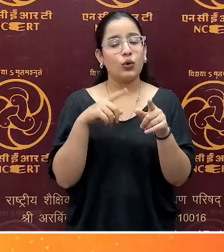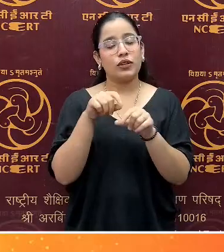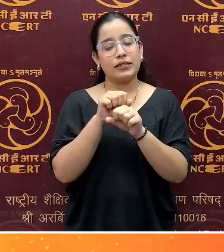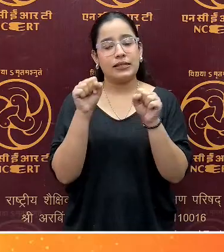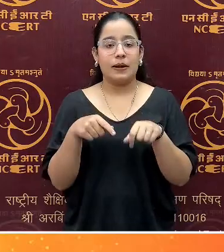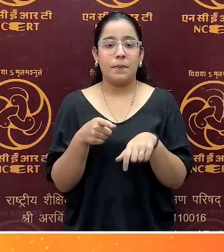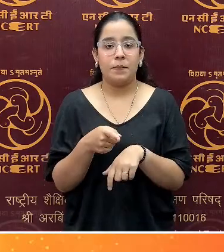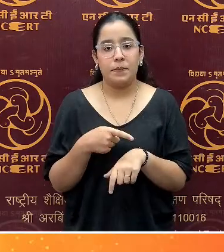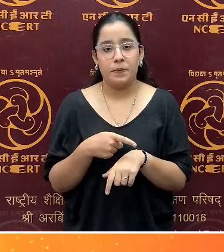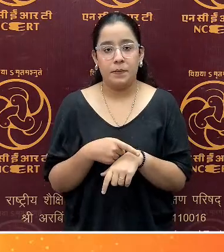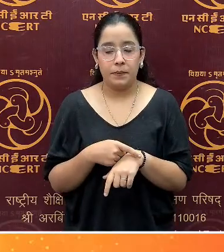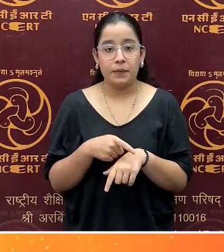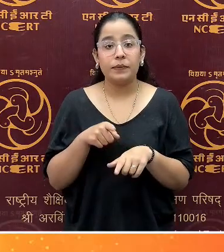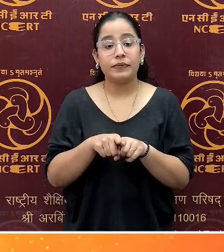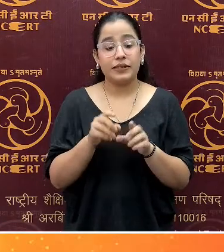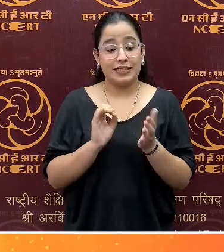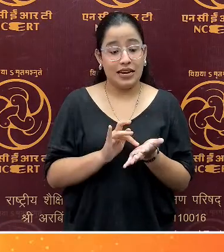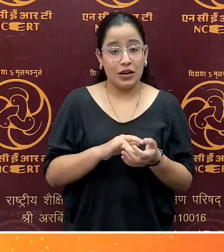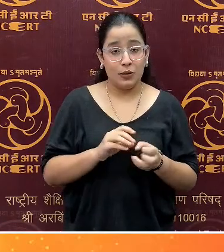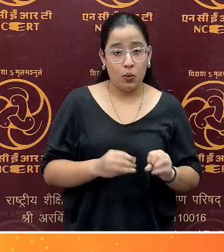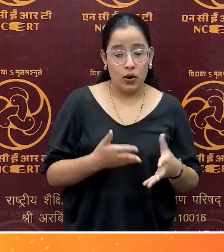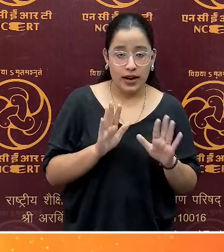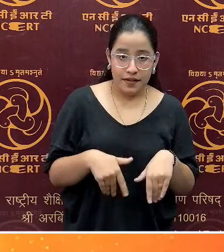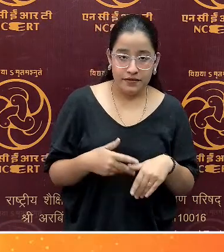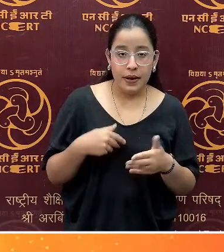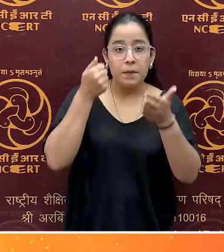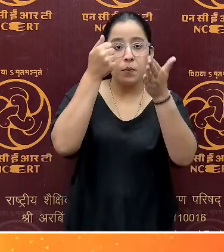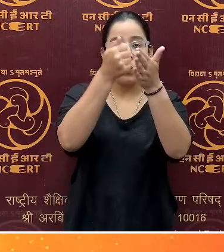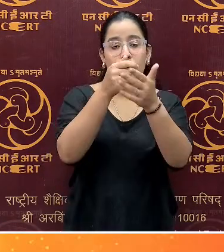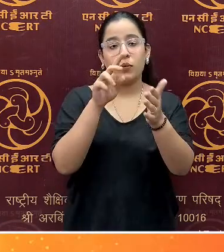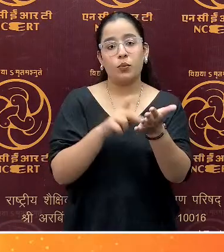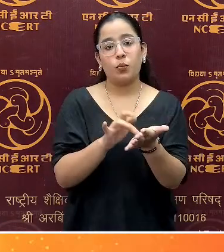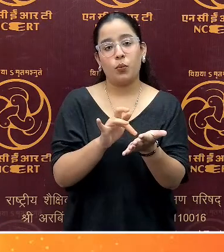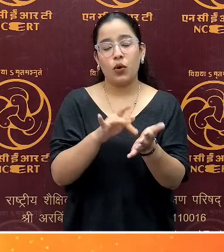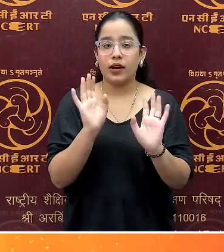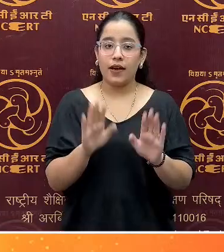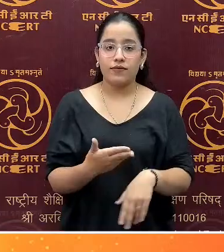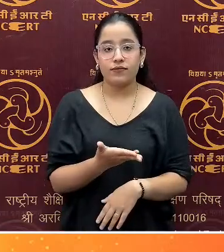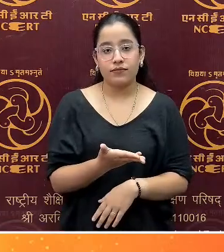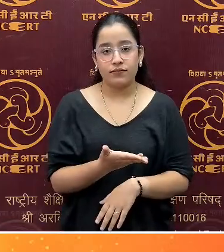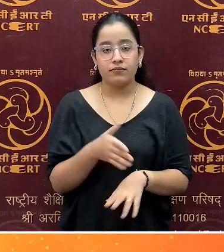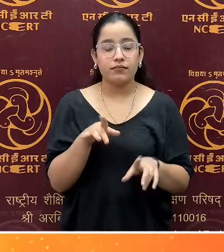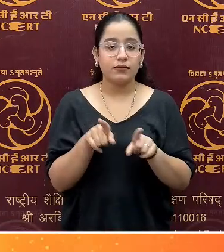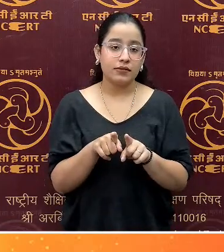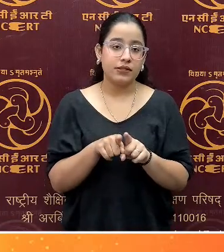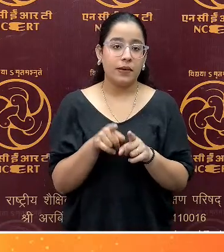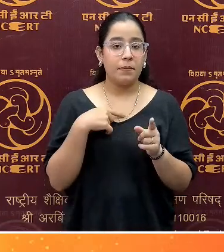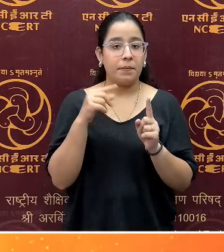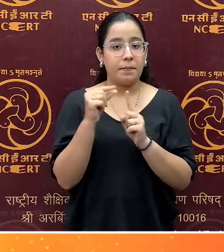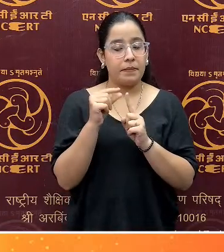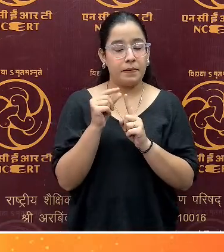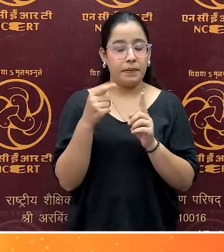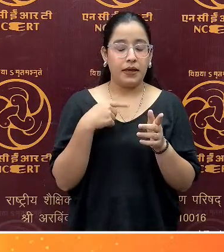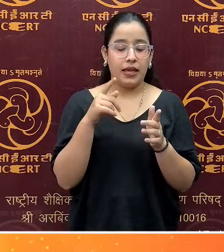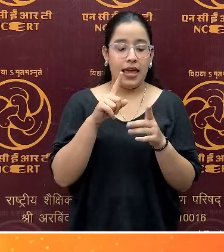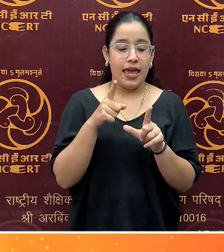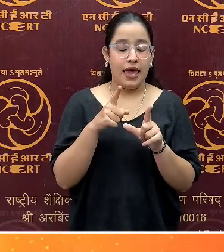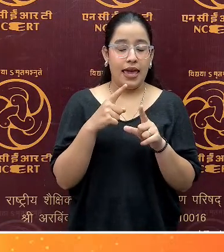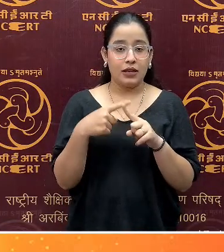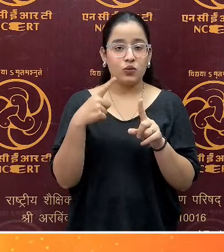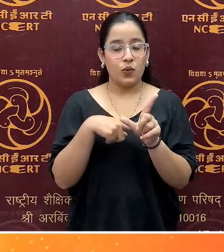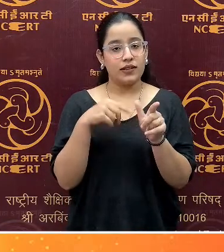इट्स इनिशियल पॉइंट एंड द टर्मिनल पॉइंट. इट स्टार्टेड फ्रॉम ओरिजिन, रीच दिस पॉइंट P which has coordinate x y